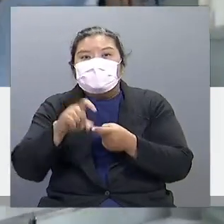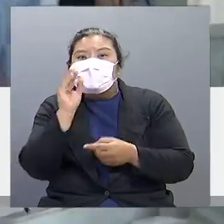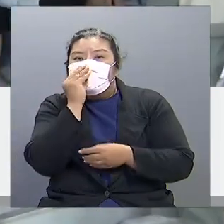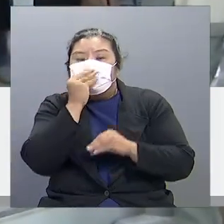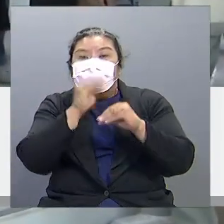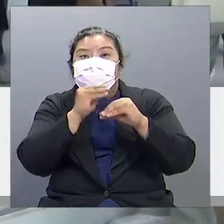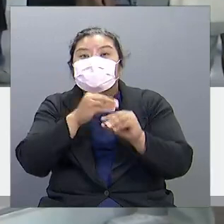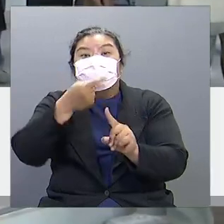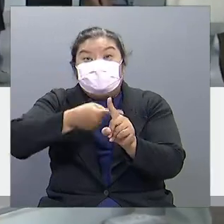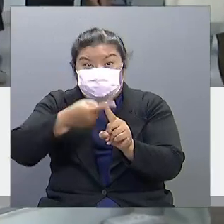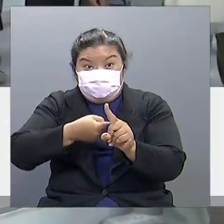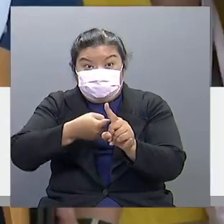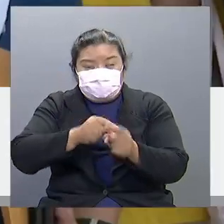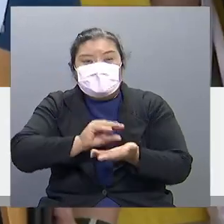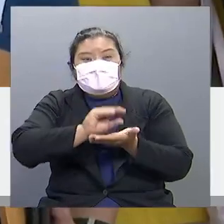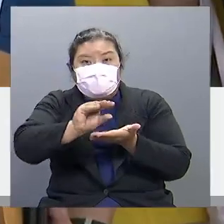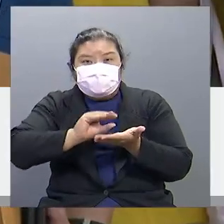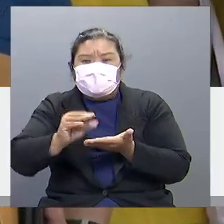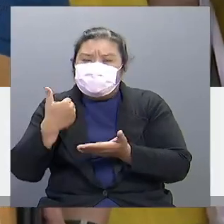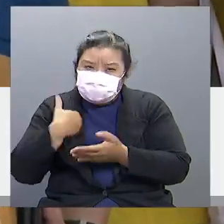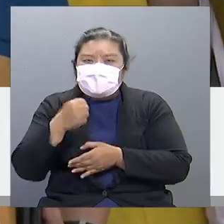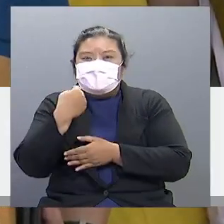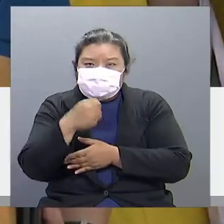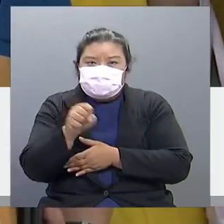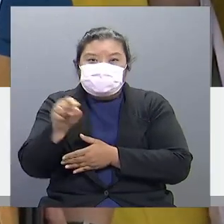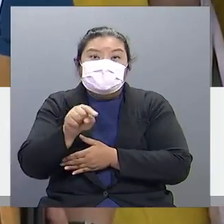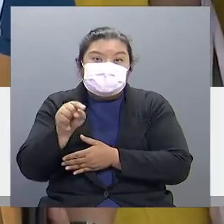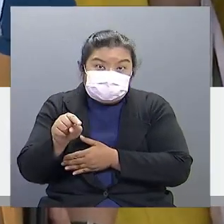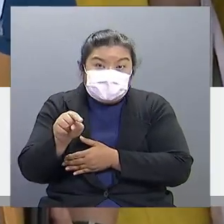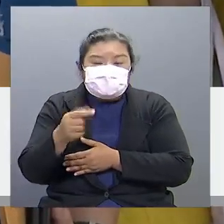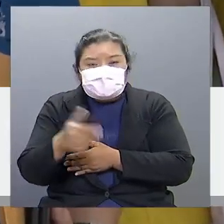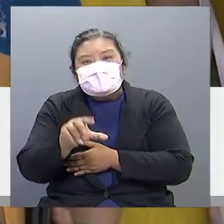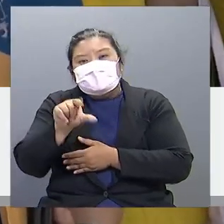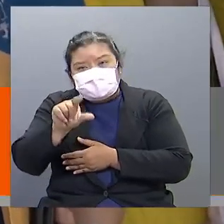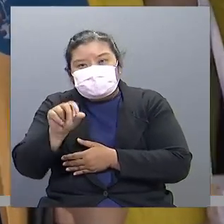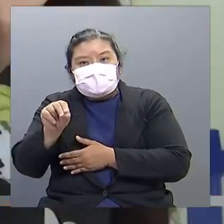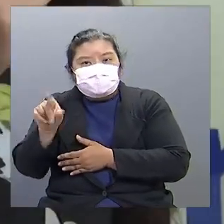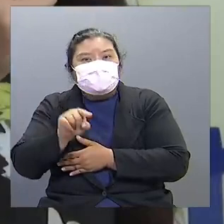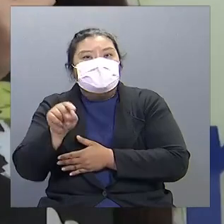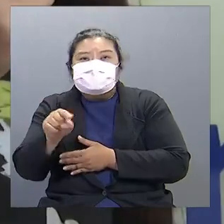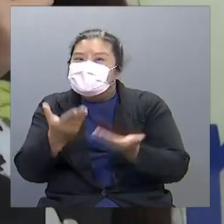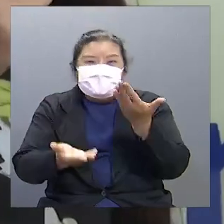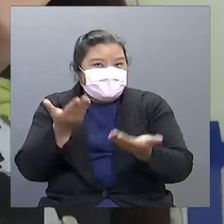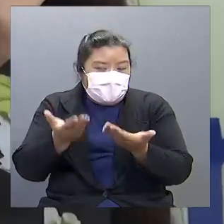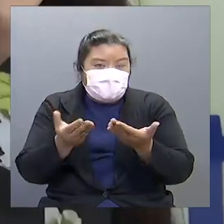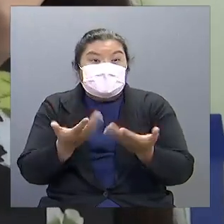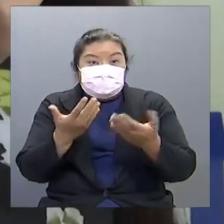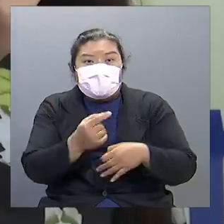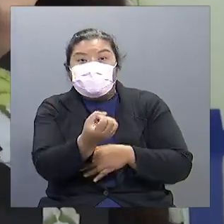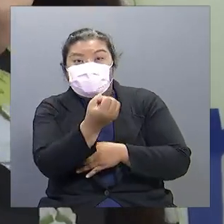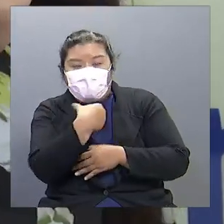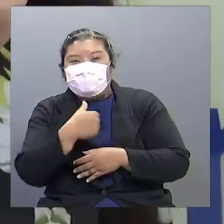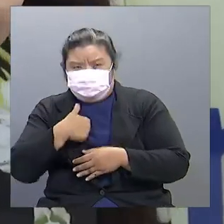างกันไปตั้งแต่ 10% ไปจนถึง 35% ค่ะผู้เสียหายรายหนึ่งบอกว่าฝากเงินลงทุนทั้ง